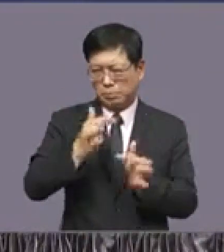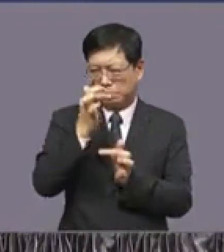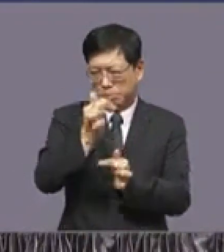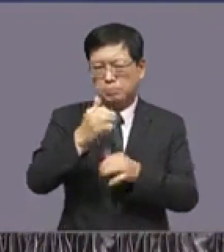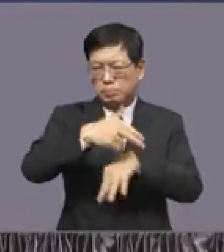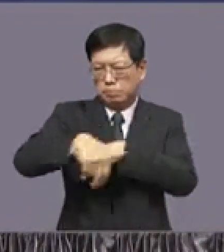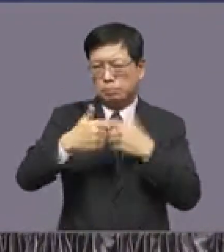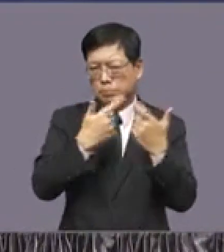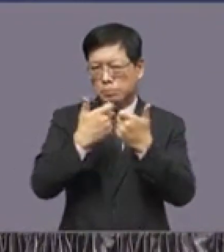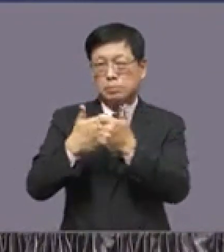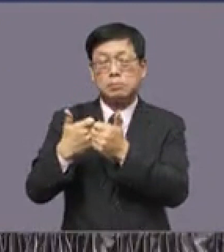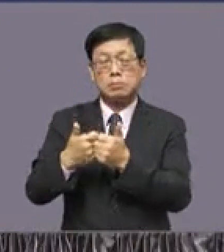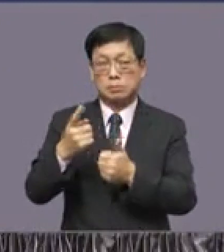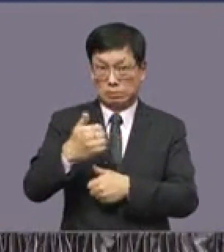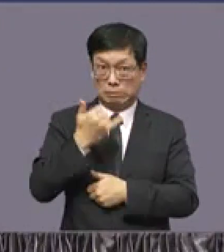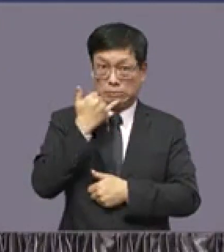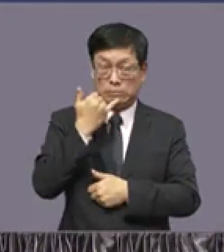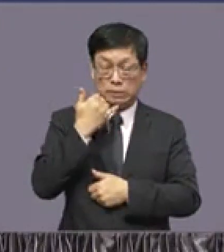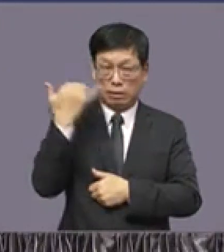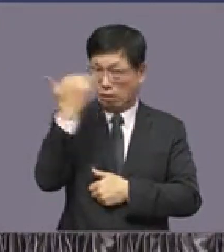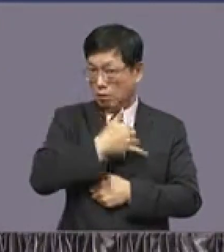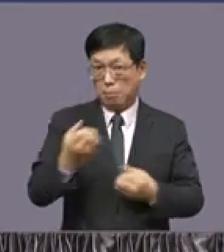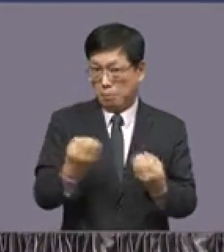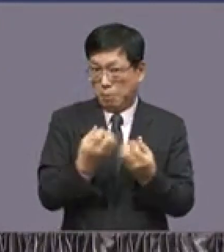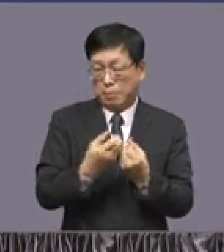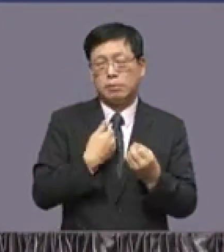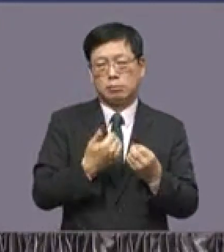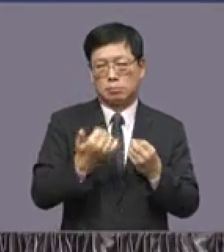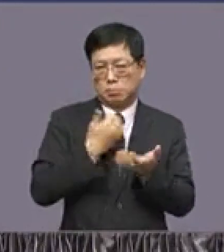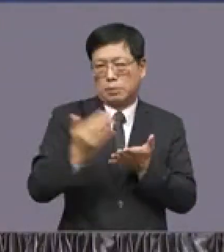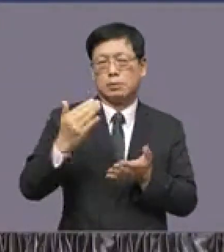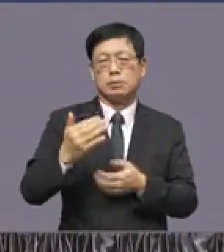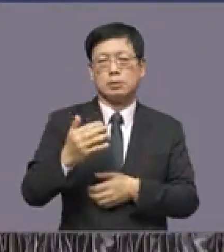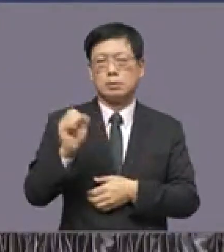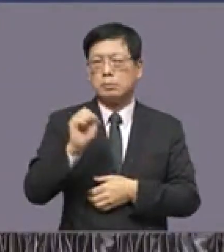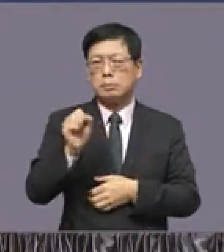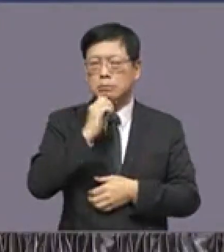应付随时出现的状况，而不会让疫情扩散。